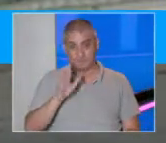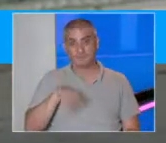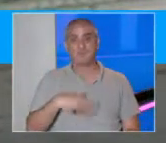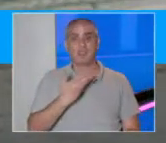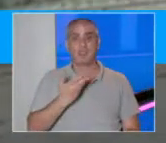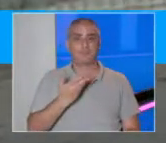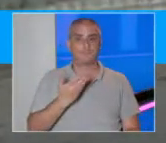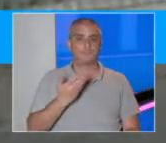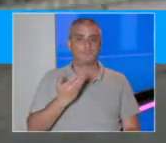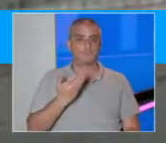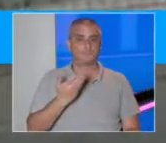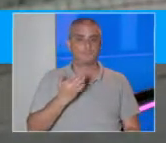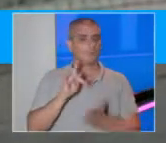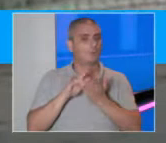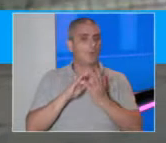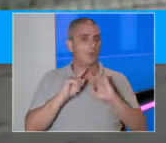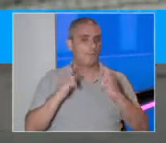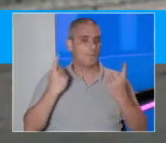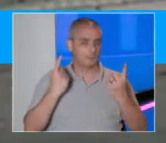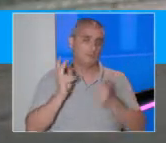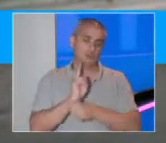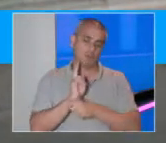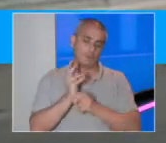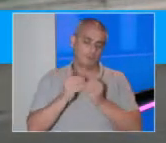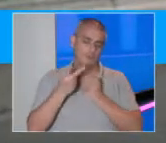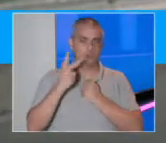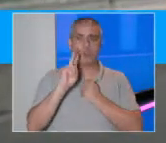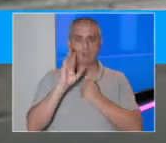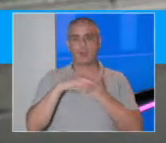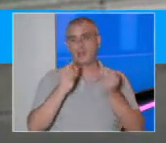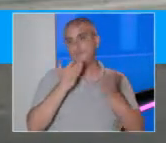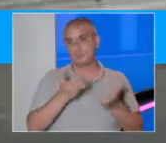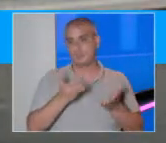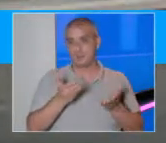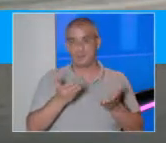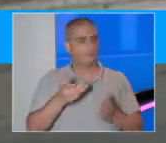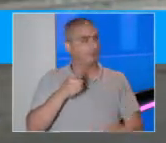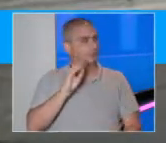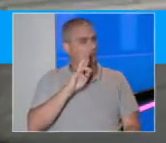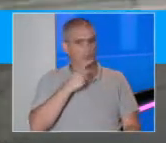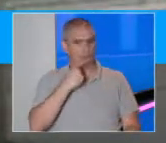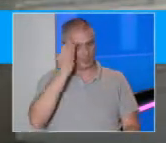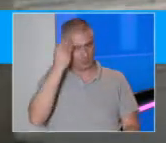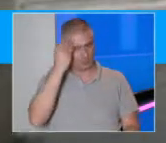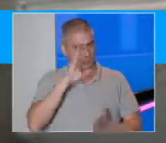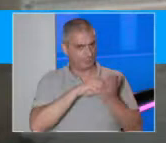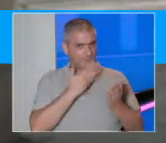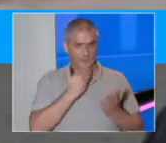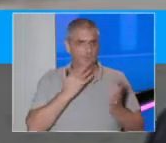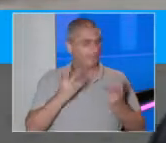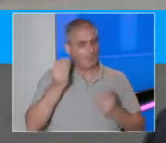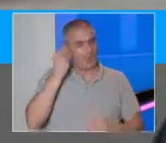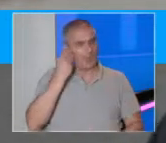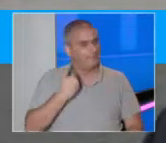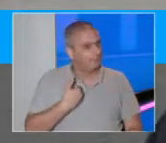וגם במקומות אחרים שומרים יותר על הדברים האלה. דרור, אמרת שהם לומדים מישראל, מה הם